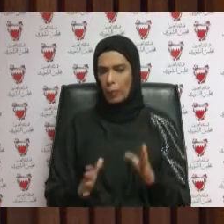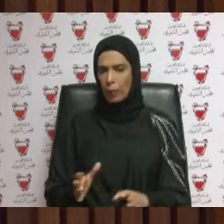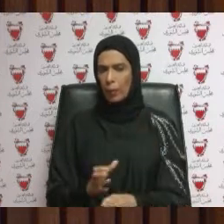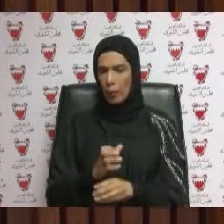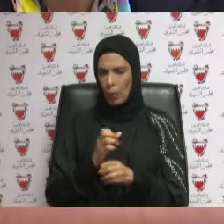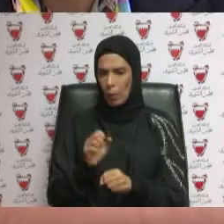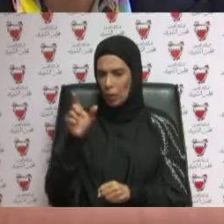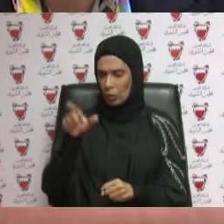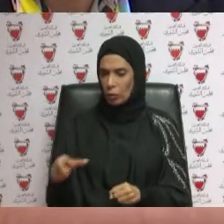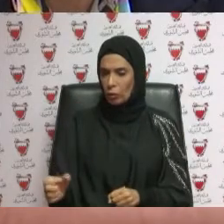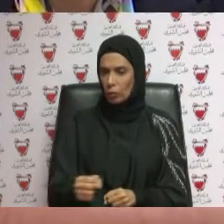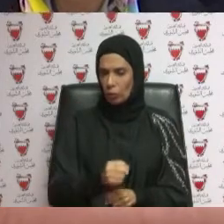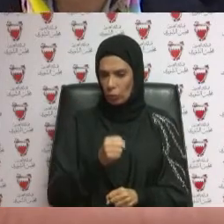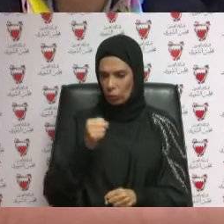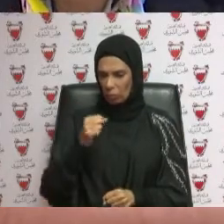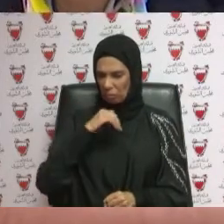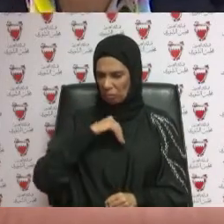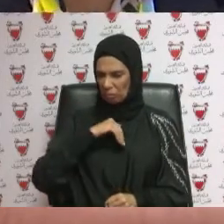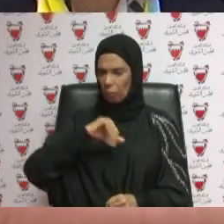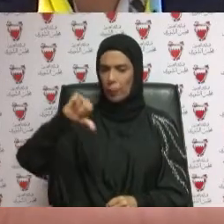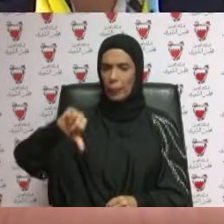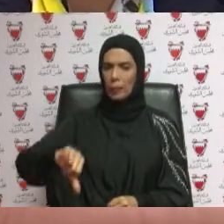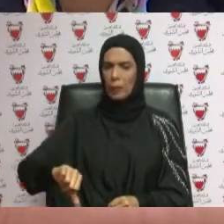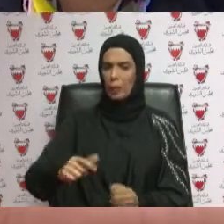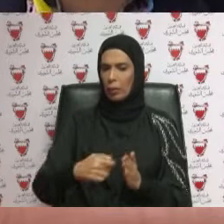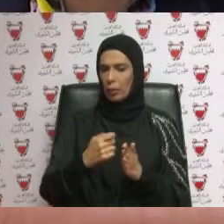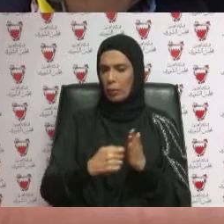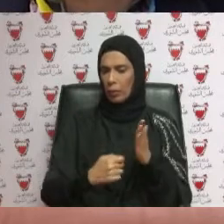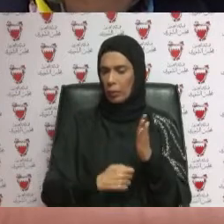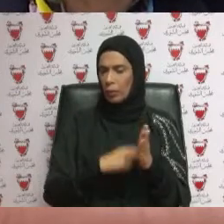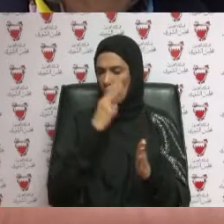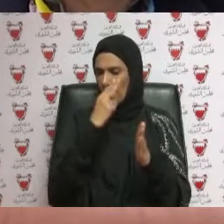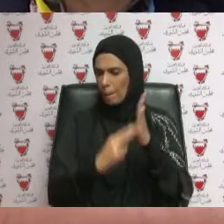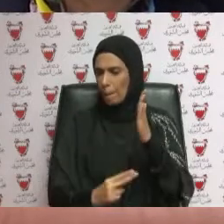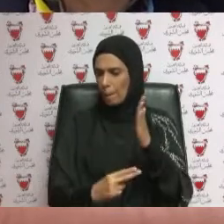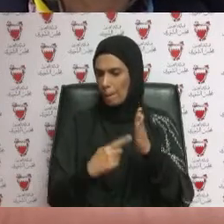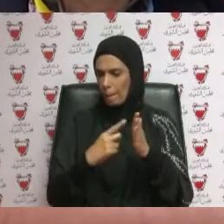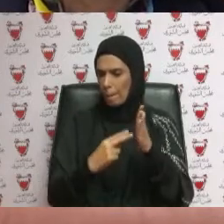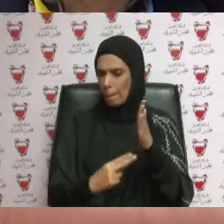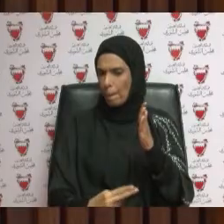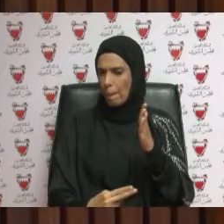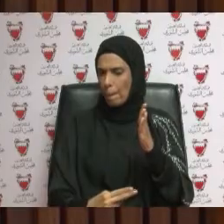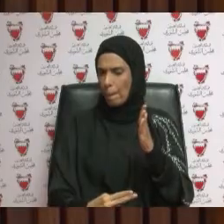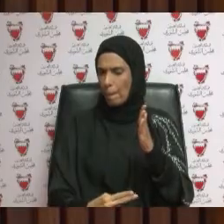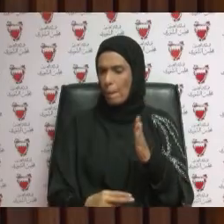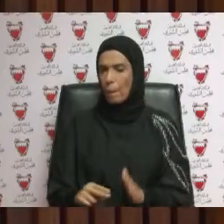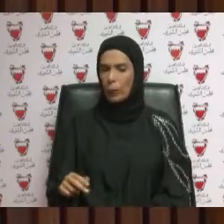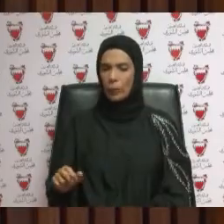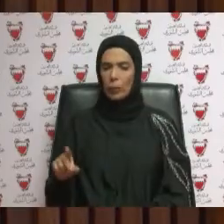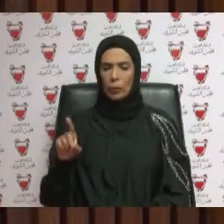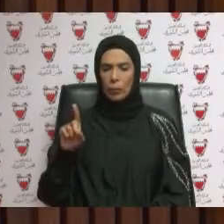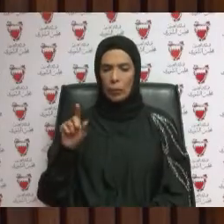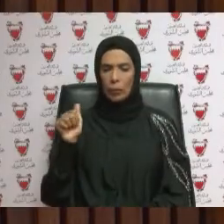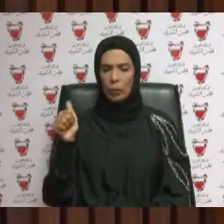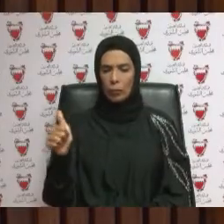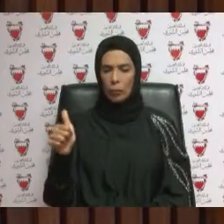المالك تجاه المستأجر سيء النية الذي لم يقم بتسجيل عقده. أضف إلى ذلك فإن الفقرة ألف من المادة 8